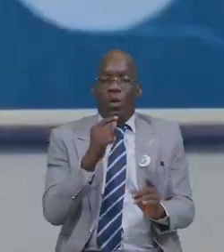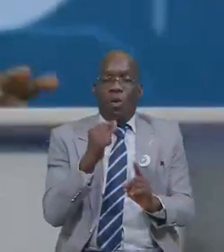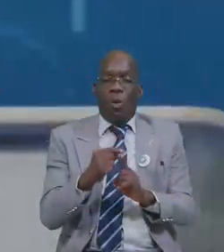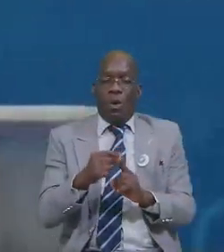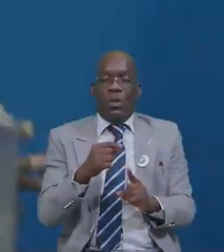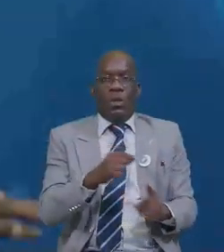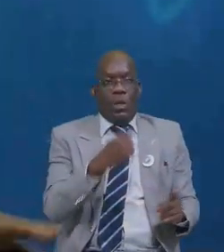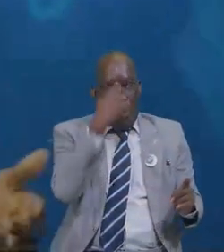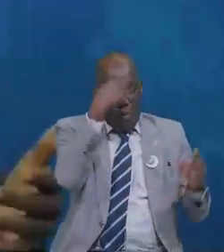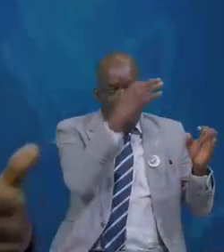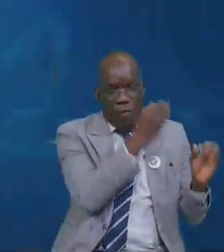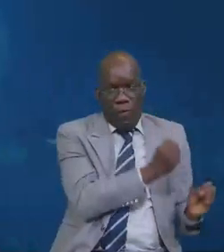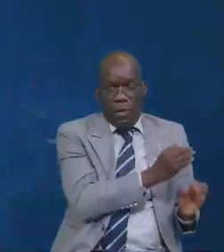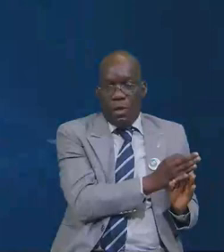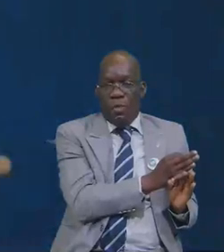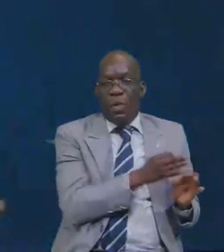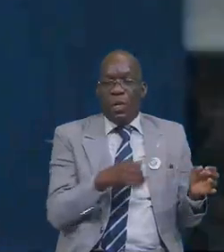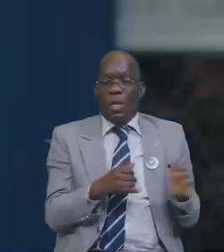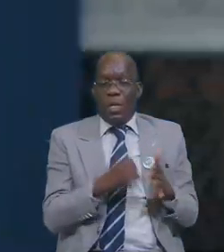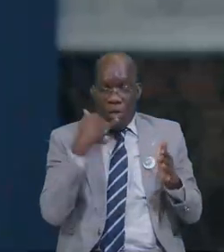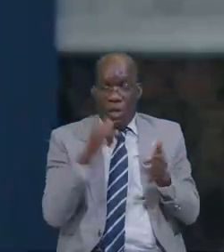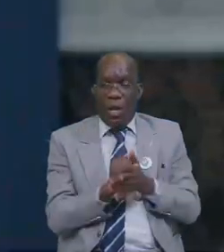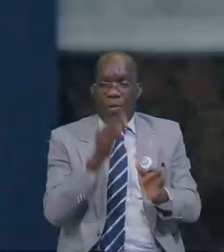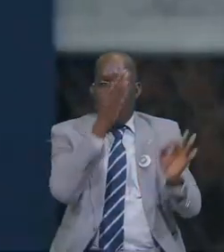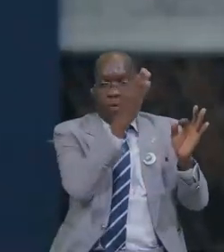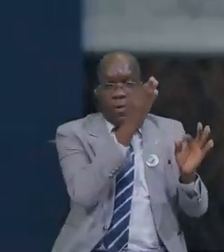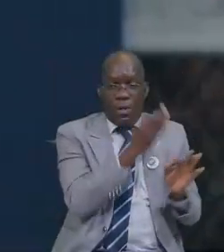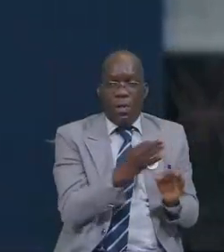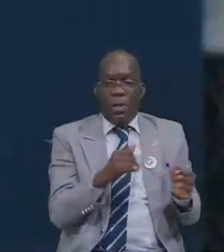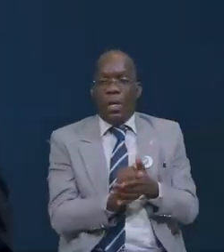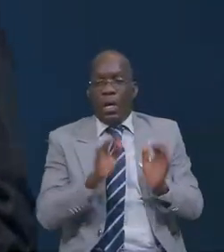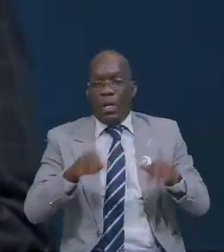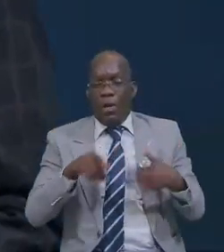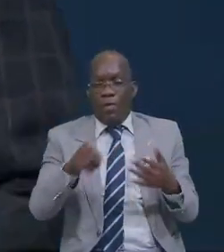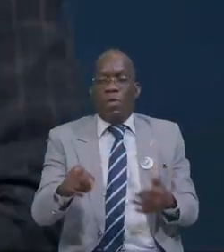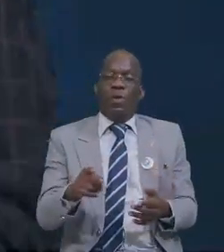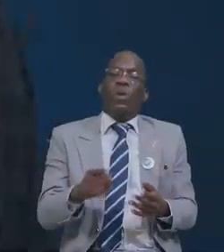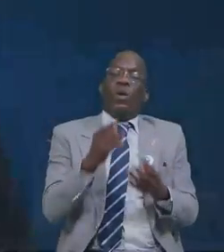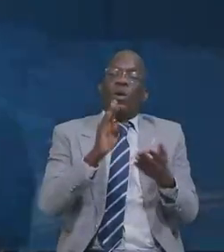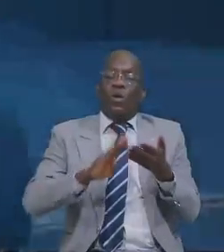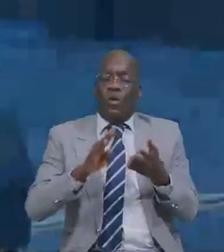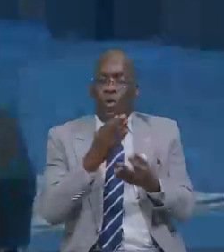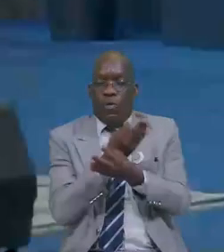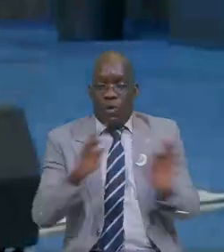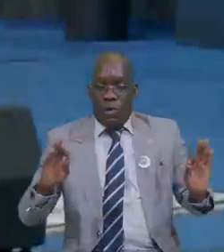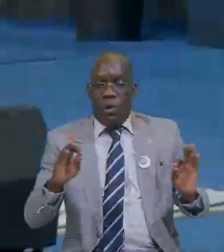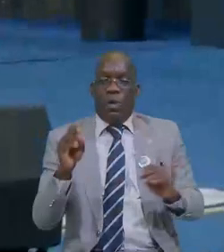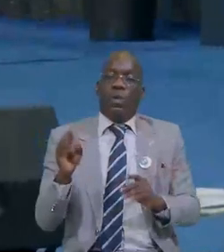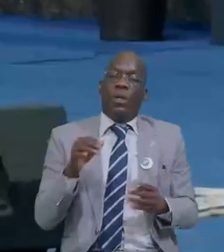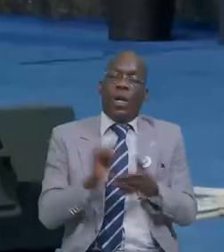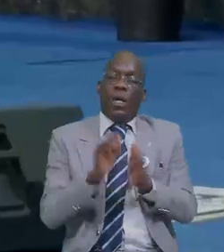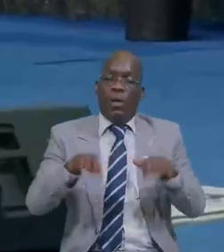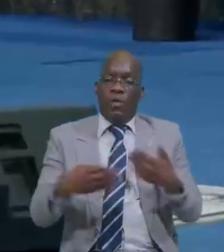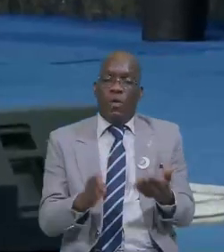foi, c'est cette foi qui te donne la libération, qui te donne le pardon, qui nous donne